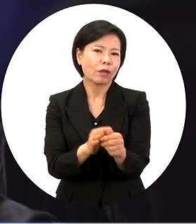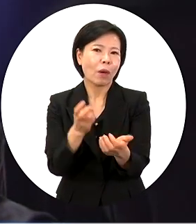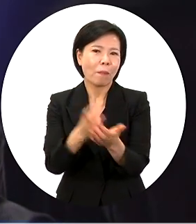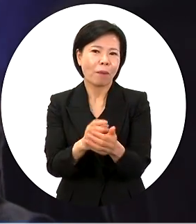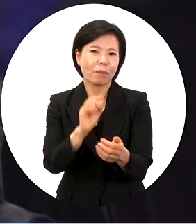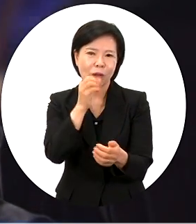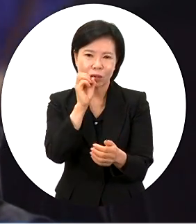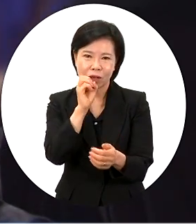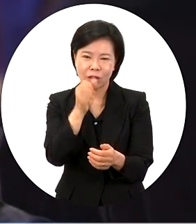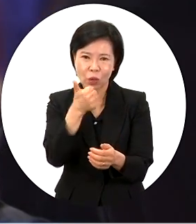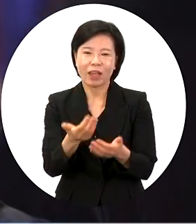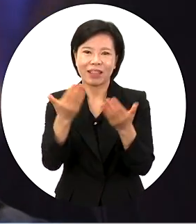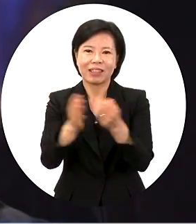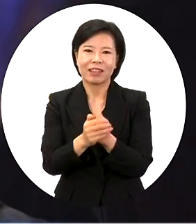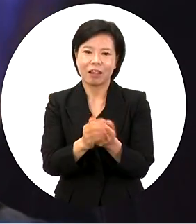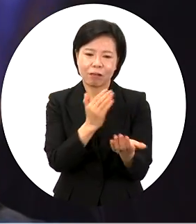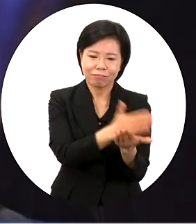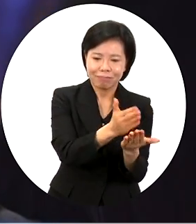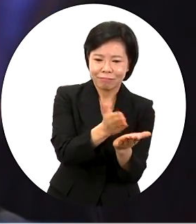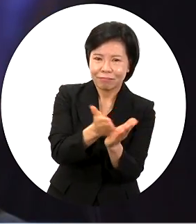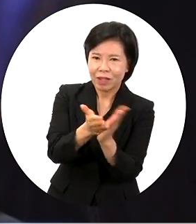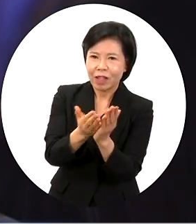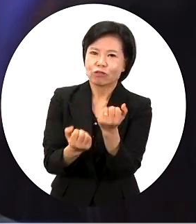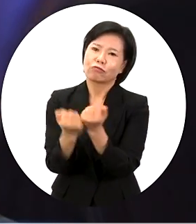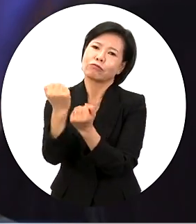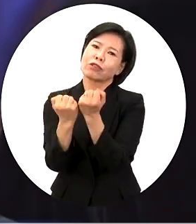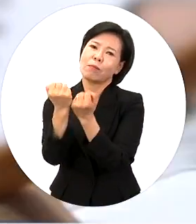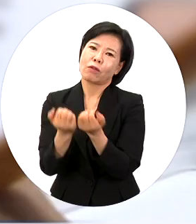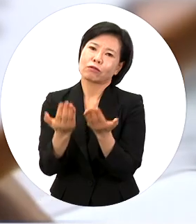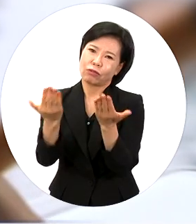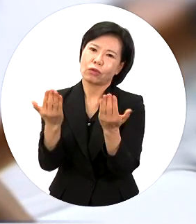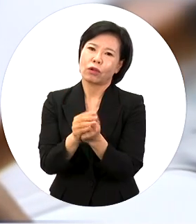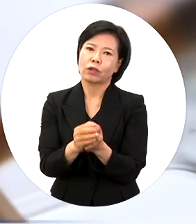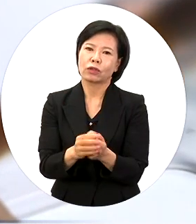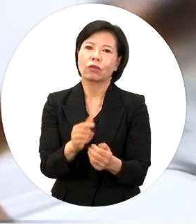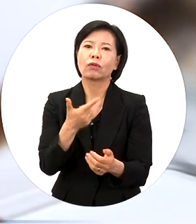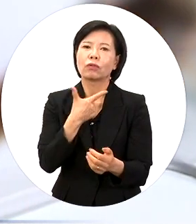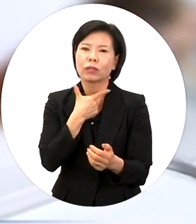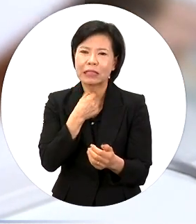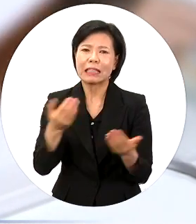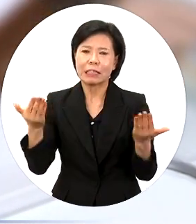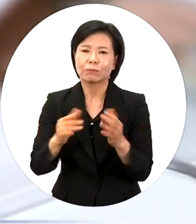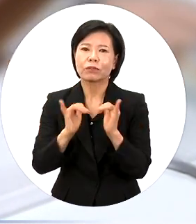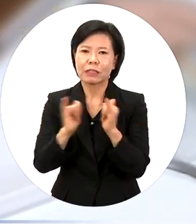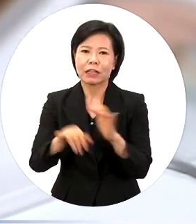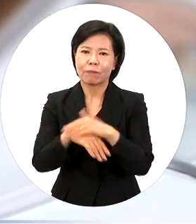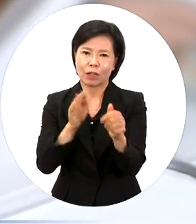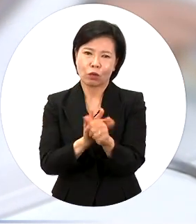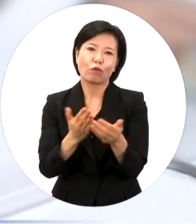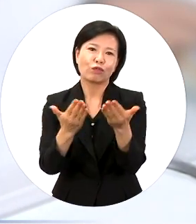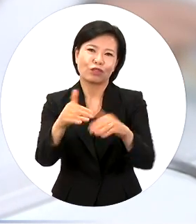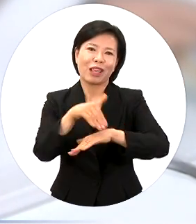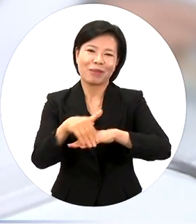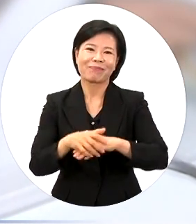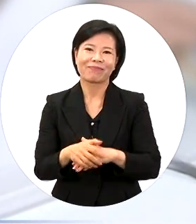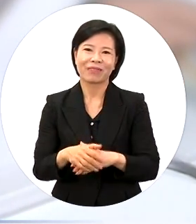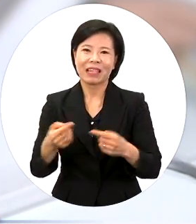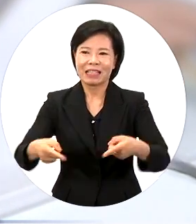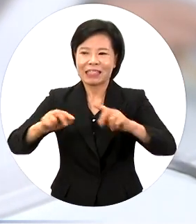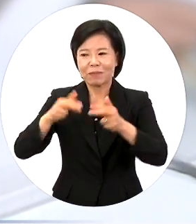지원 제도를 소개하는데요. 업종별 직무 컨설팅도 진행해 구직자들의 취업에 도움을 줄